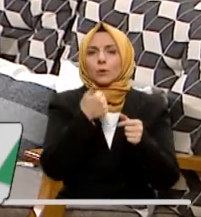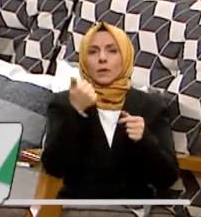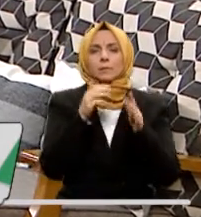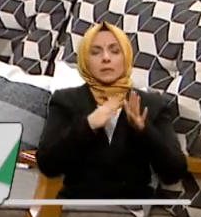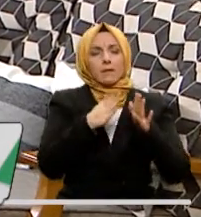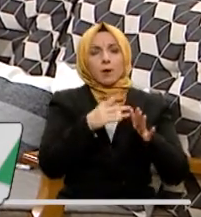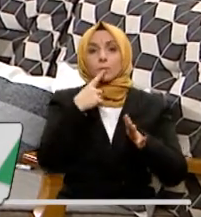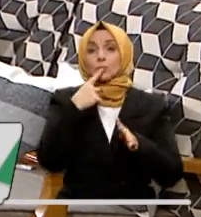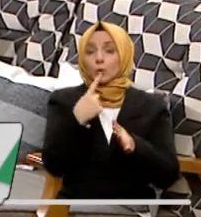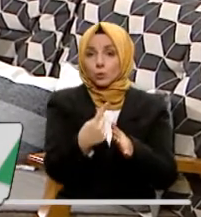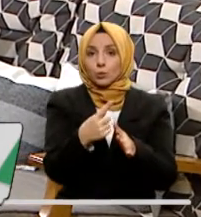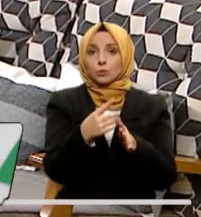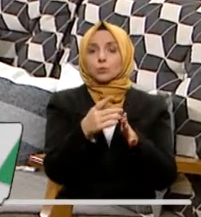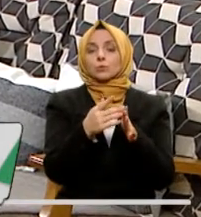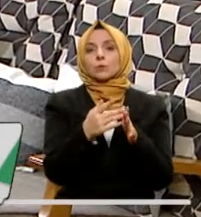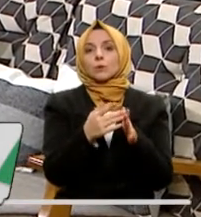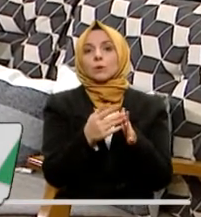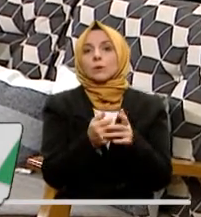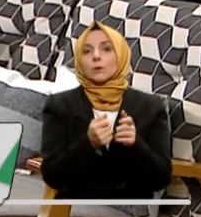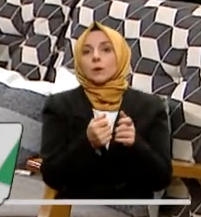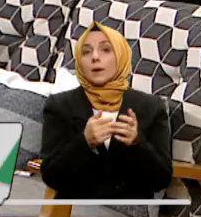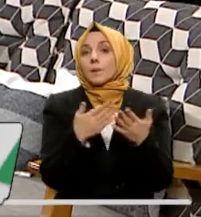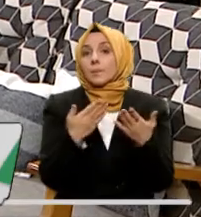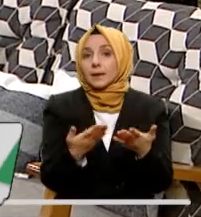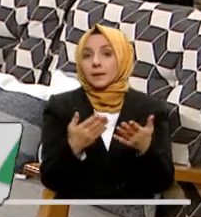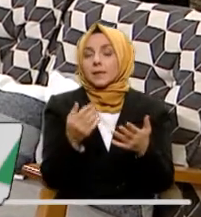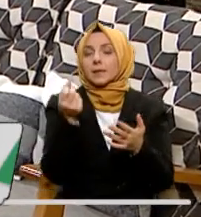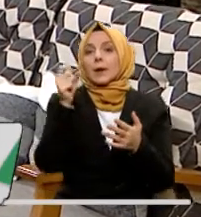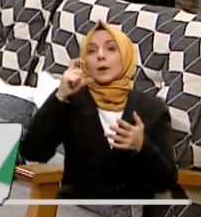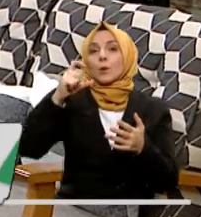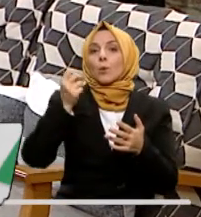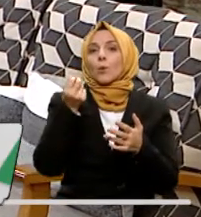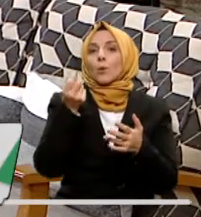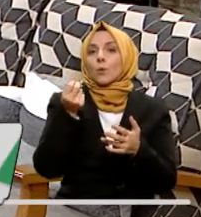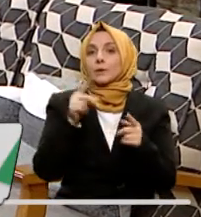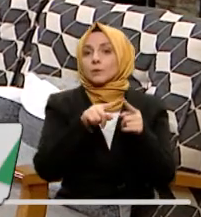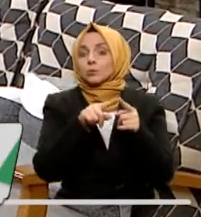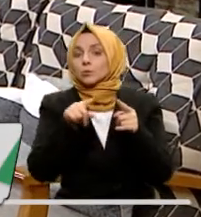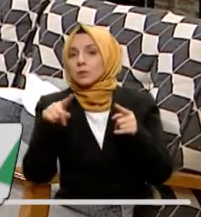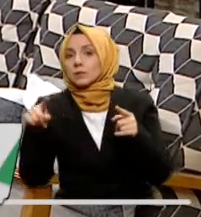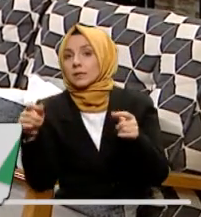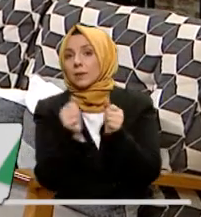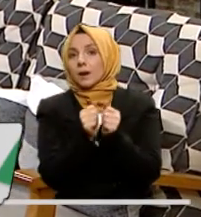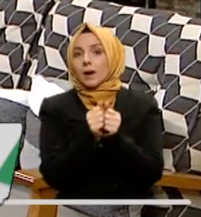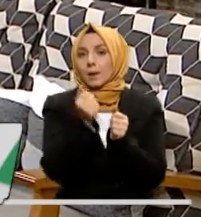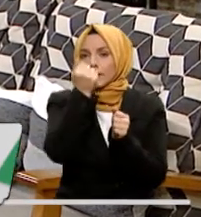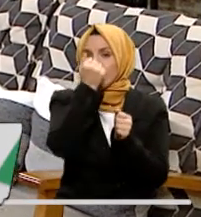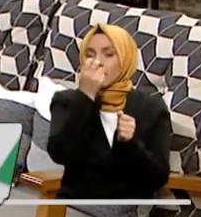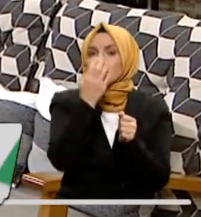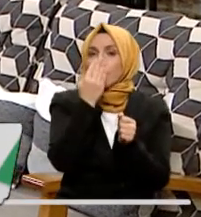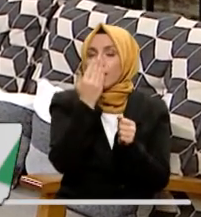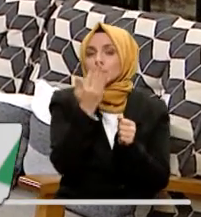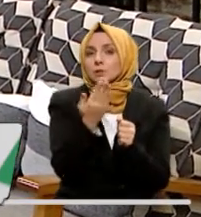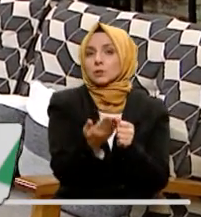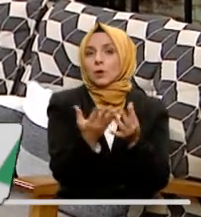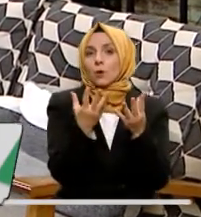söylüyoruz sürekli yapılmasını zikrediyor yetkililer de peki komik süreciyle birlikte bu ve kan bağışında bulunmanın